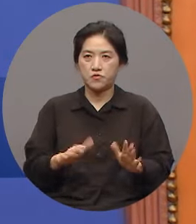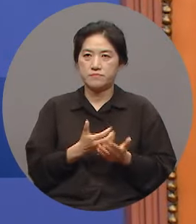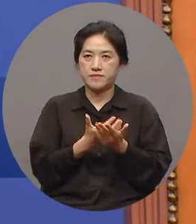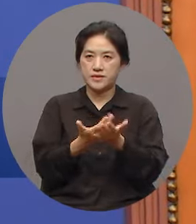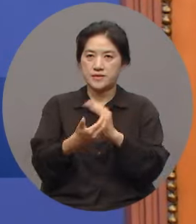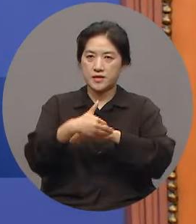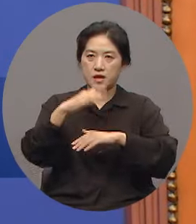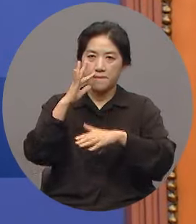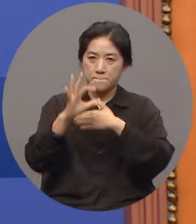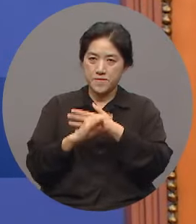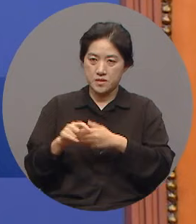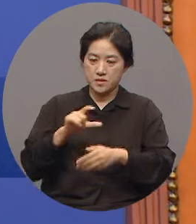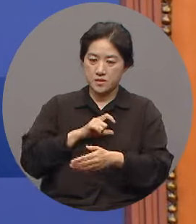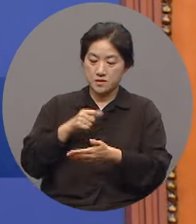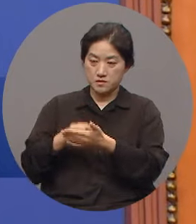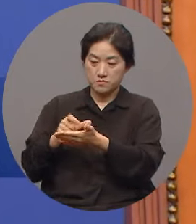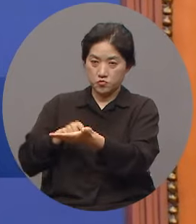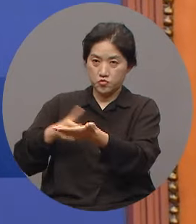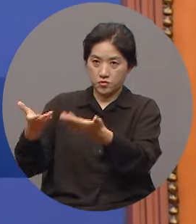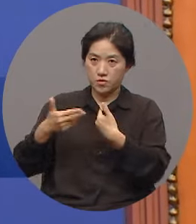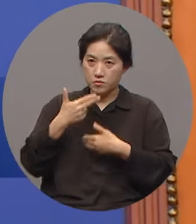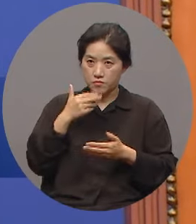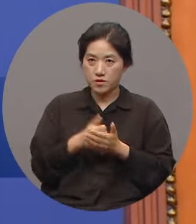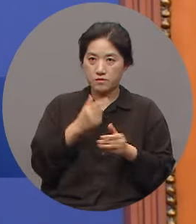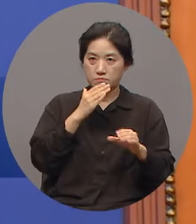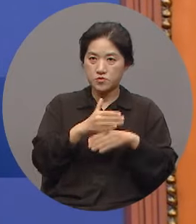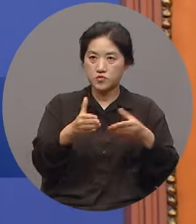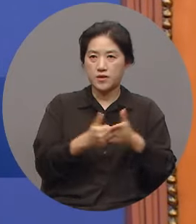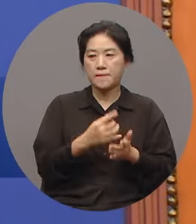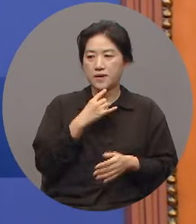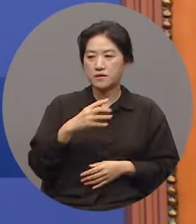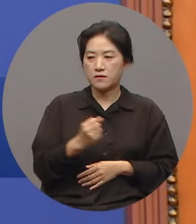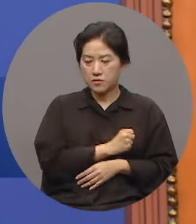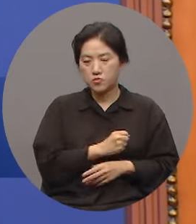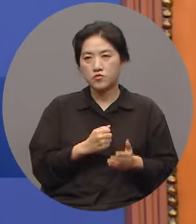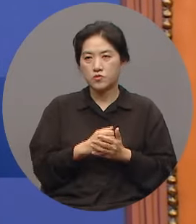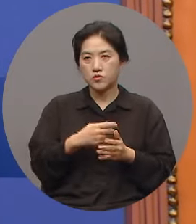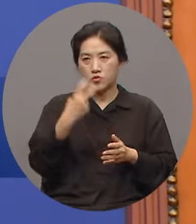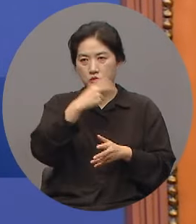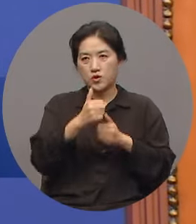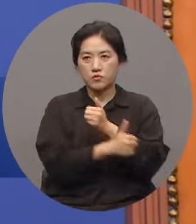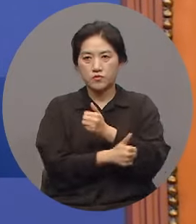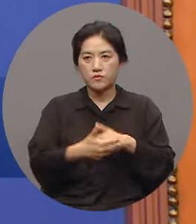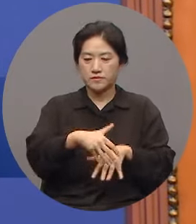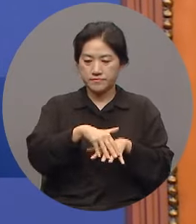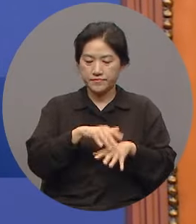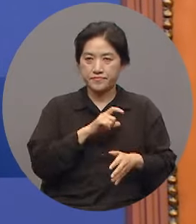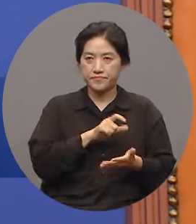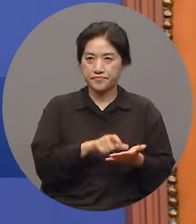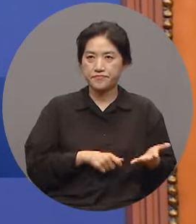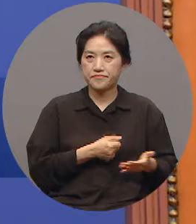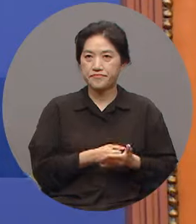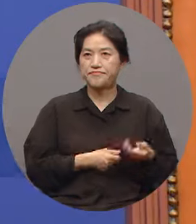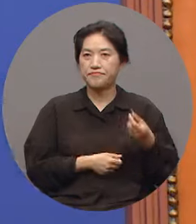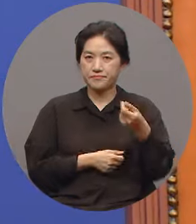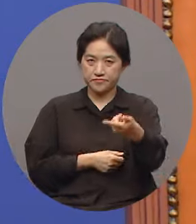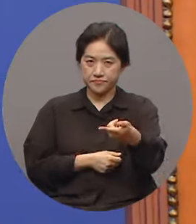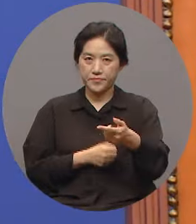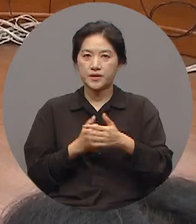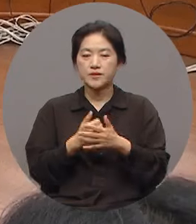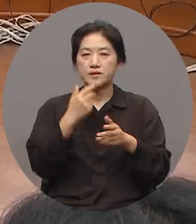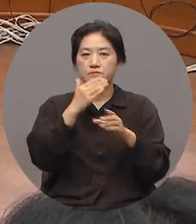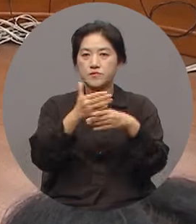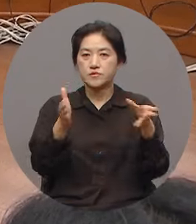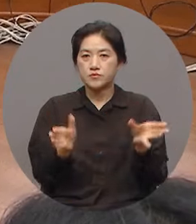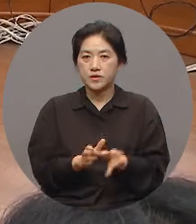예정입니다. 만약에 명단 제출을 안 하면 저희 민주당 단독으로 국정조사위원회를 명단을 제출해.